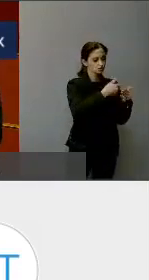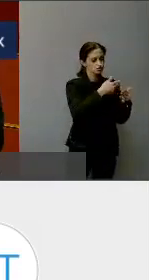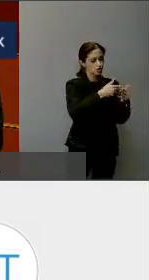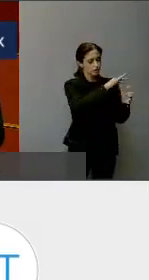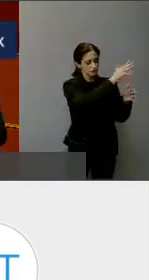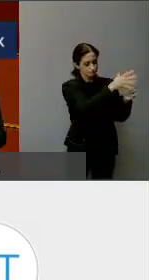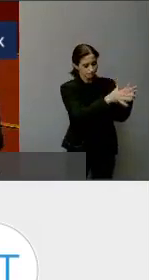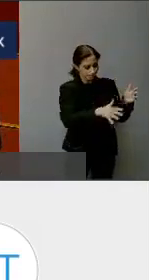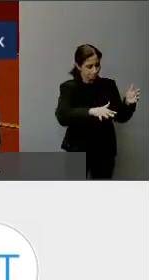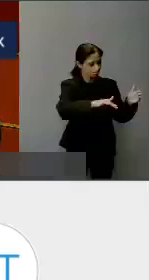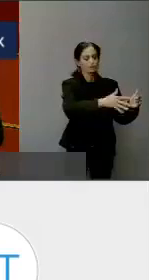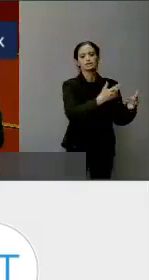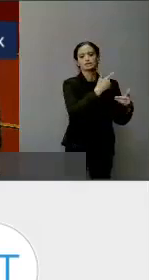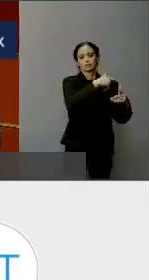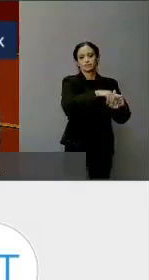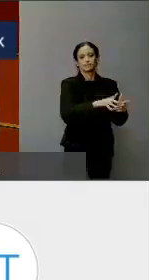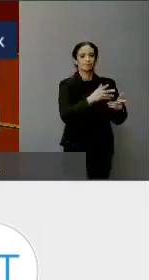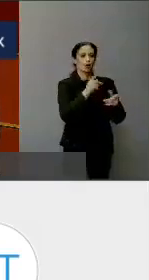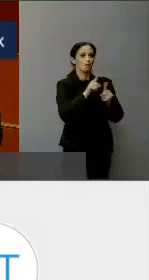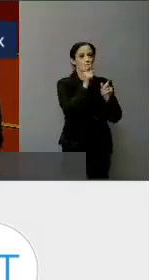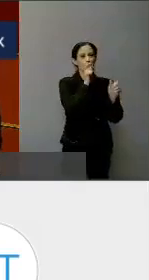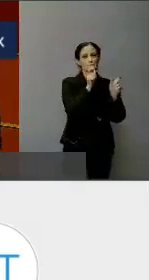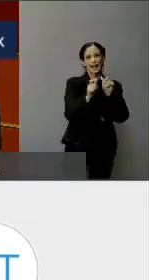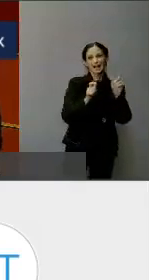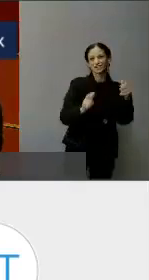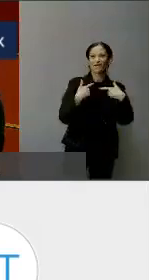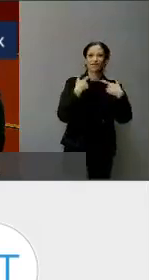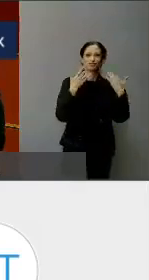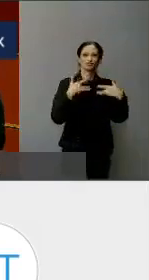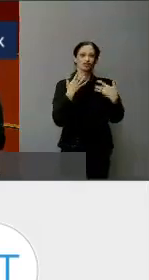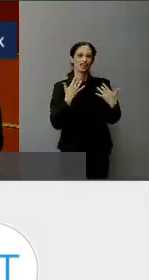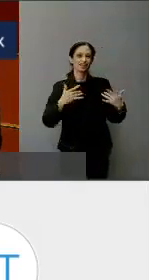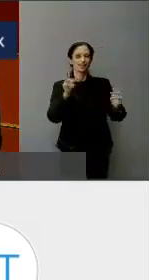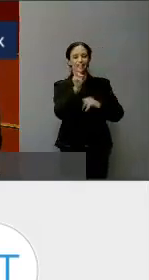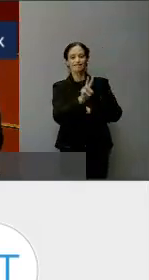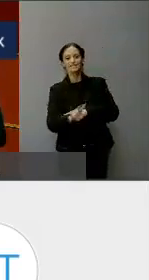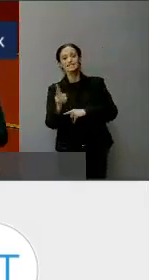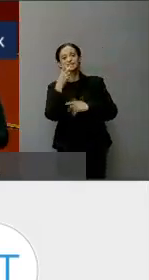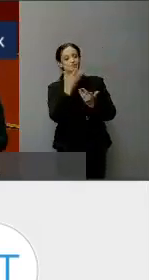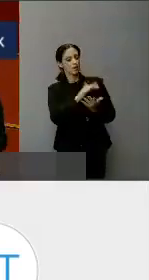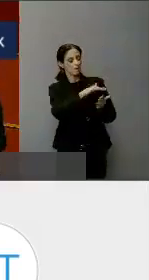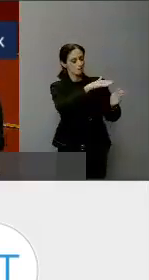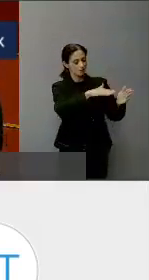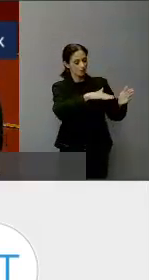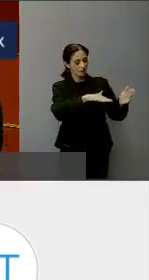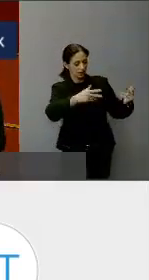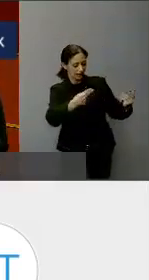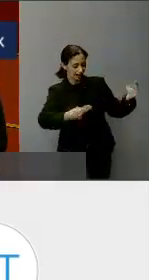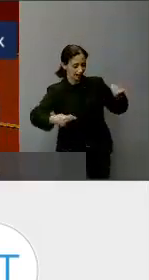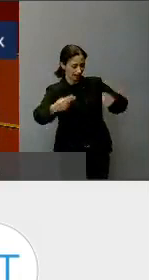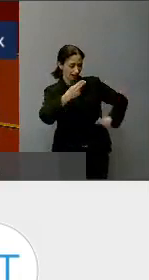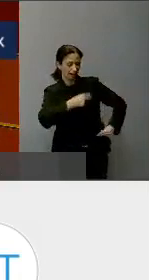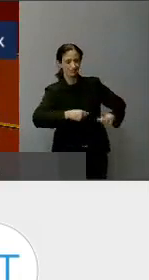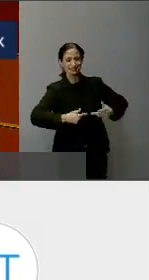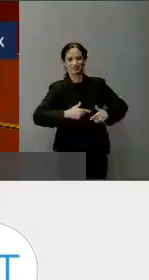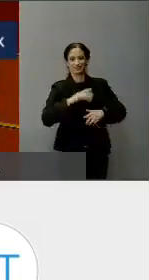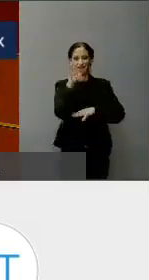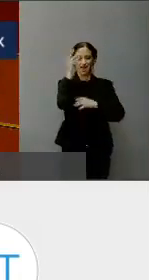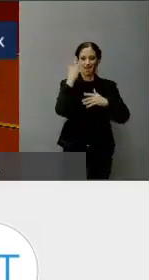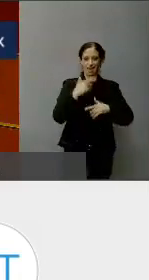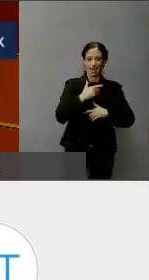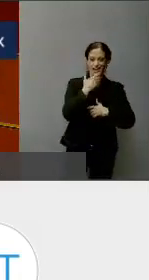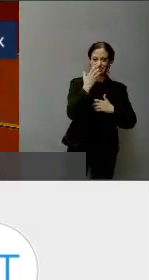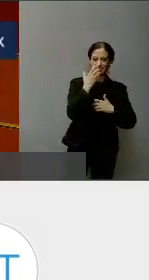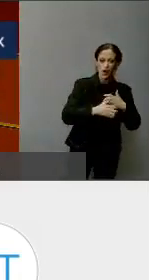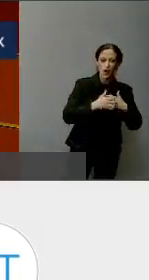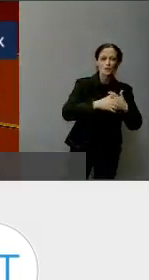infiocchettata con belle parole bei disegni giardini della vesima il plug agronomici le cartine colorate i disegni degli alberi valle la